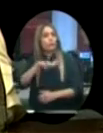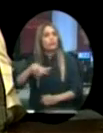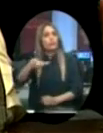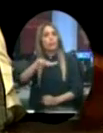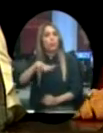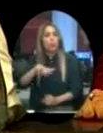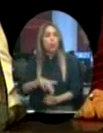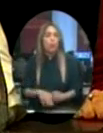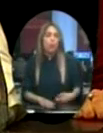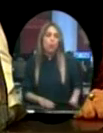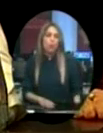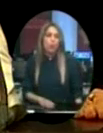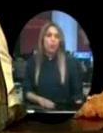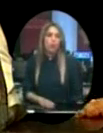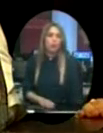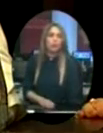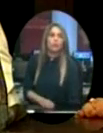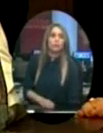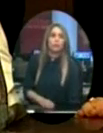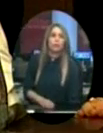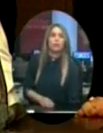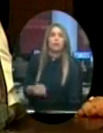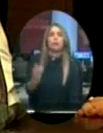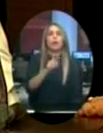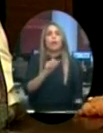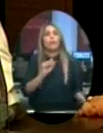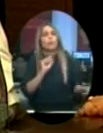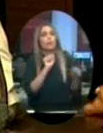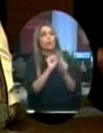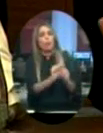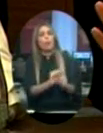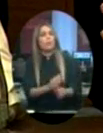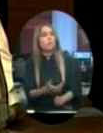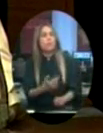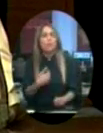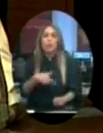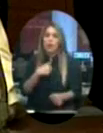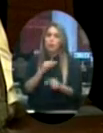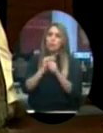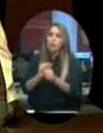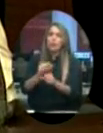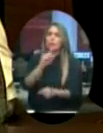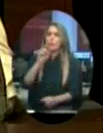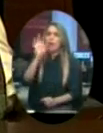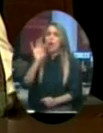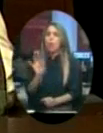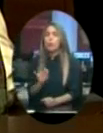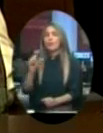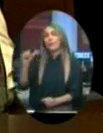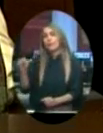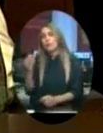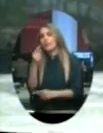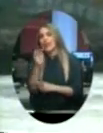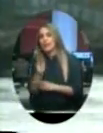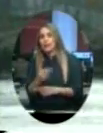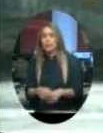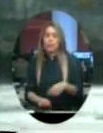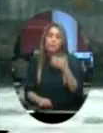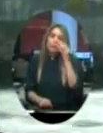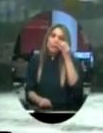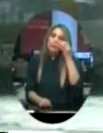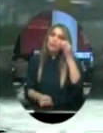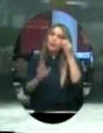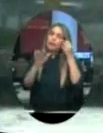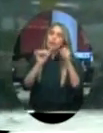לא חומר. ואתם תומכים כרגע באיזוטנקים. תודה רבה לכם. אנחנו תומכים ב-100% באיזוטנקים, ועוד יותר מכך, במפעל.